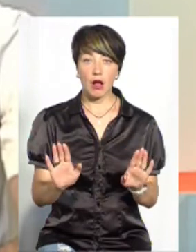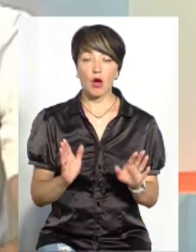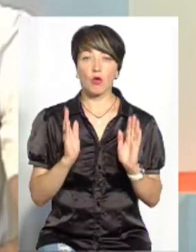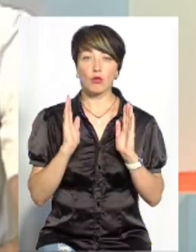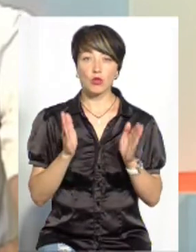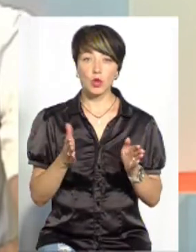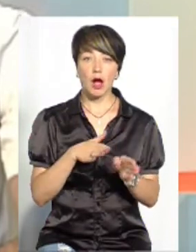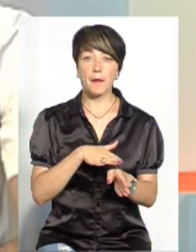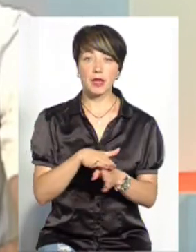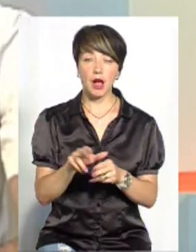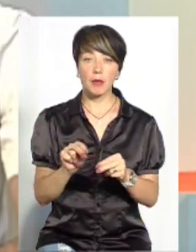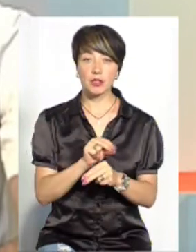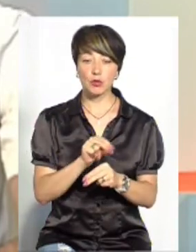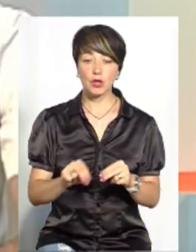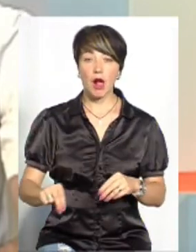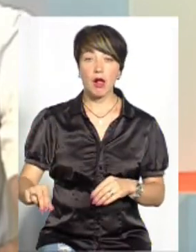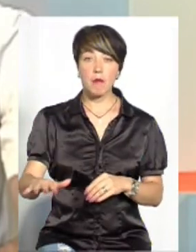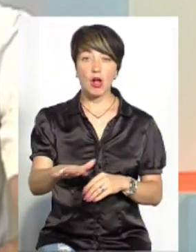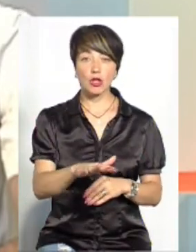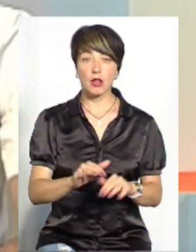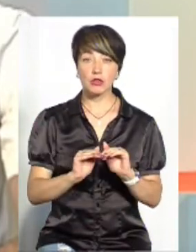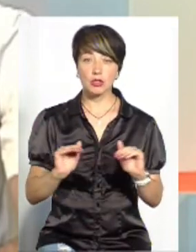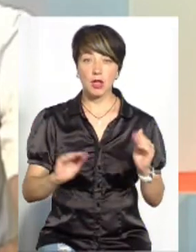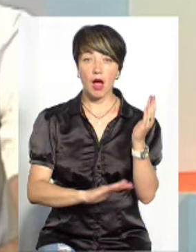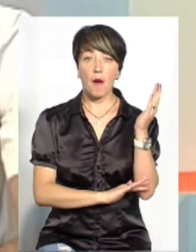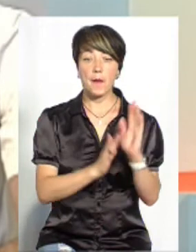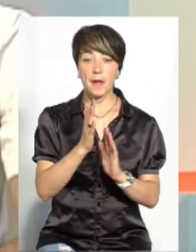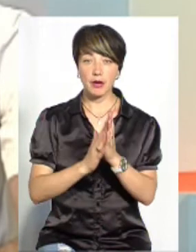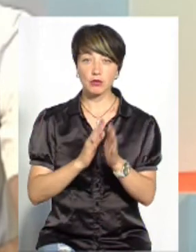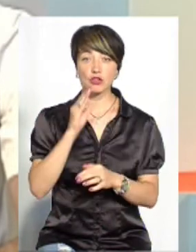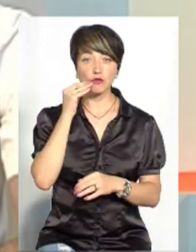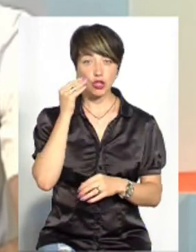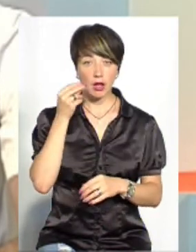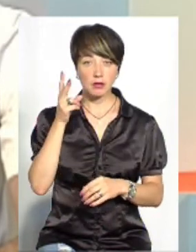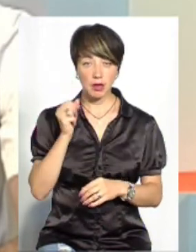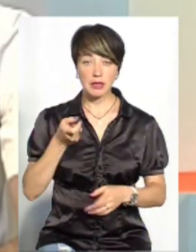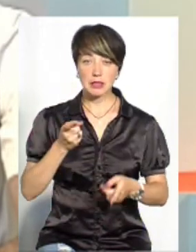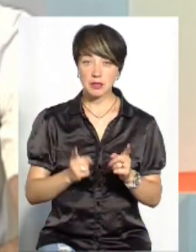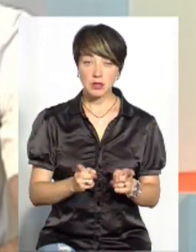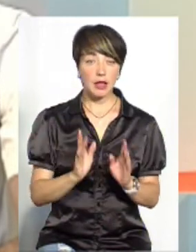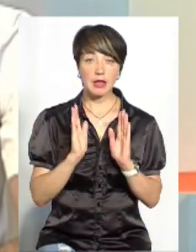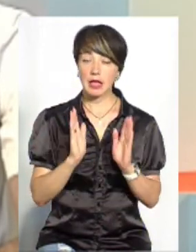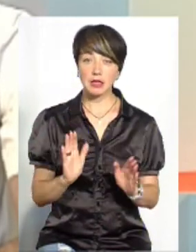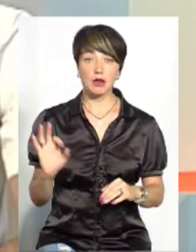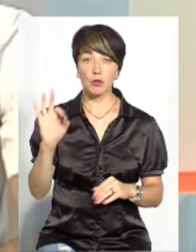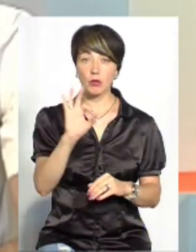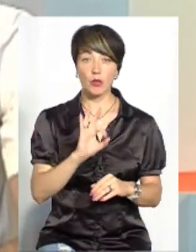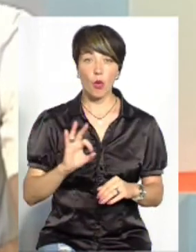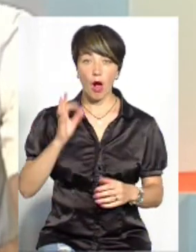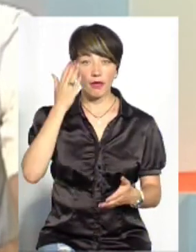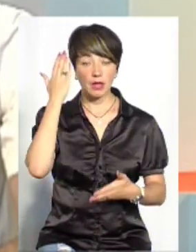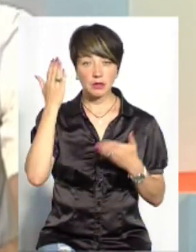буде капітальний ремонт дитячого майданчика в сквері Шевченка, дійсно. Але мова йде про не тільки про